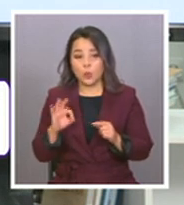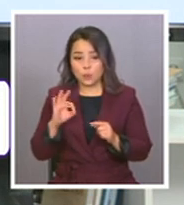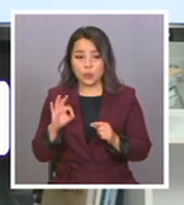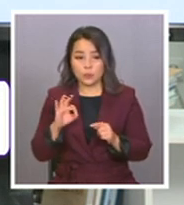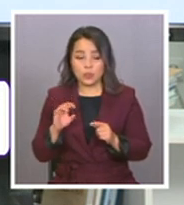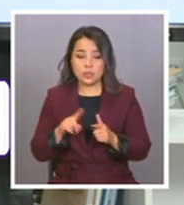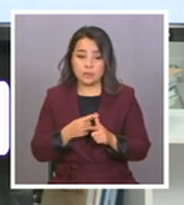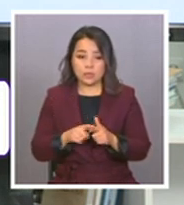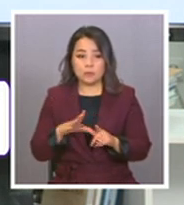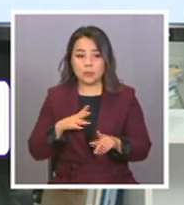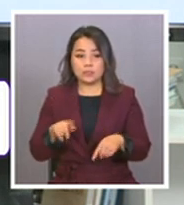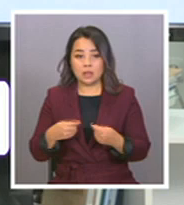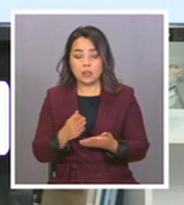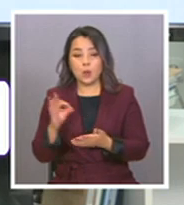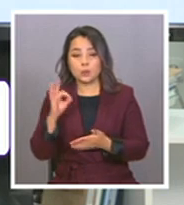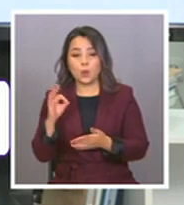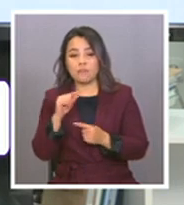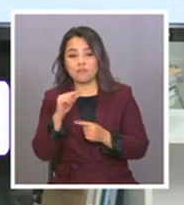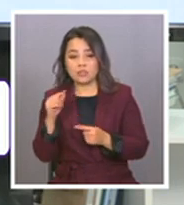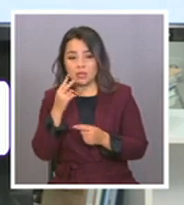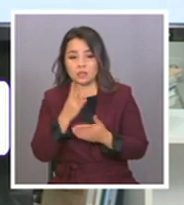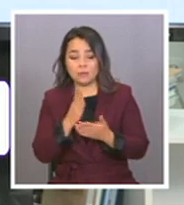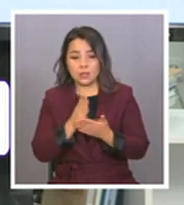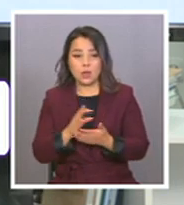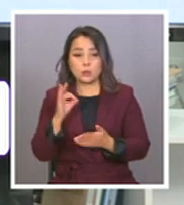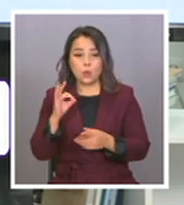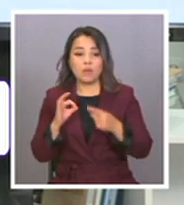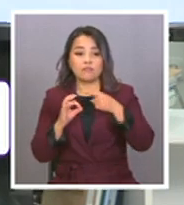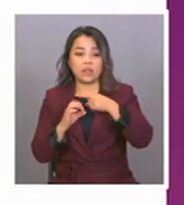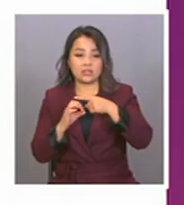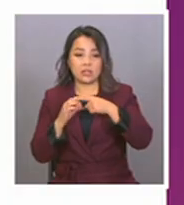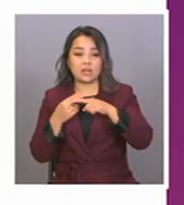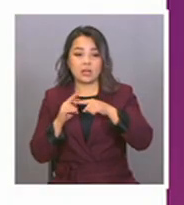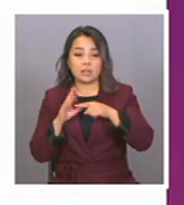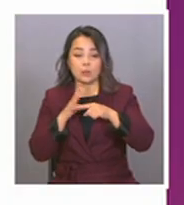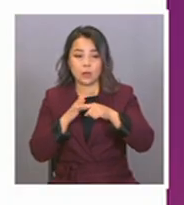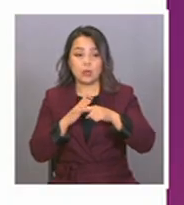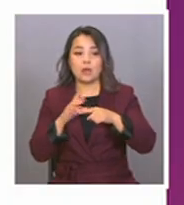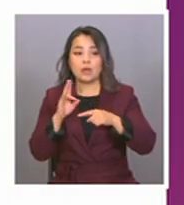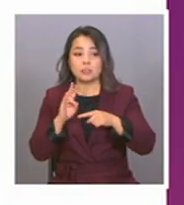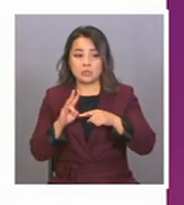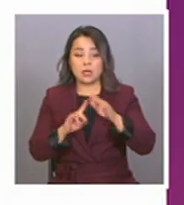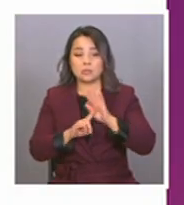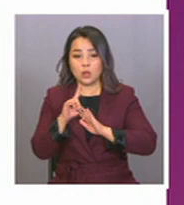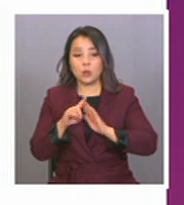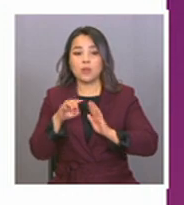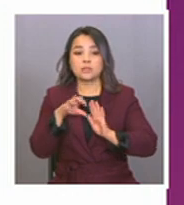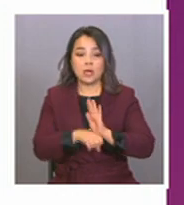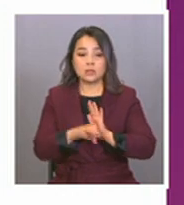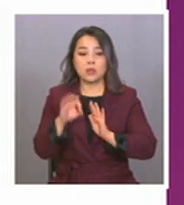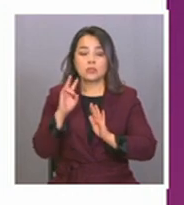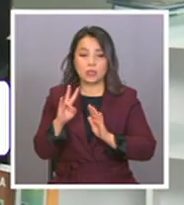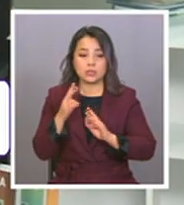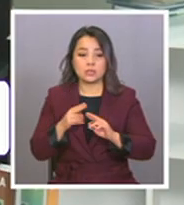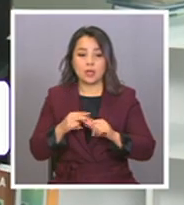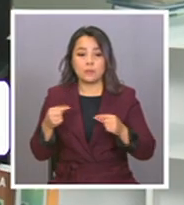немесе белгіленуі нөлдік вектордың. Яғни басы N, ұшы N. Басымен ұшы екеуі беттесіп